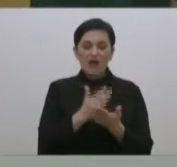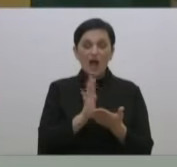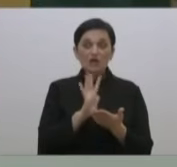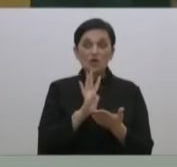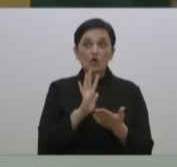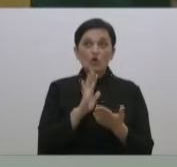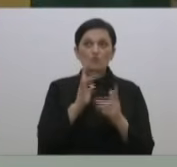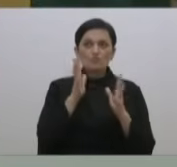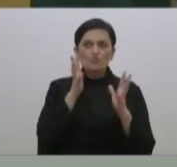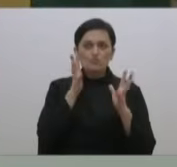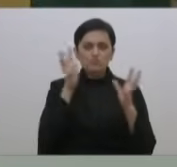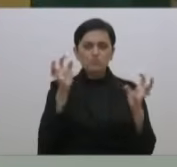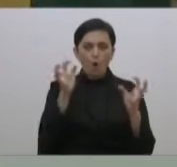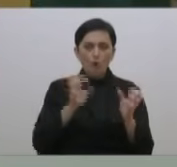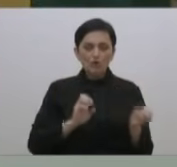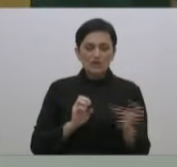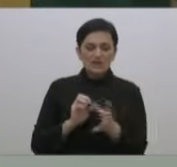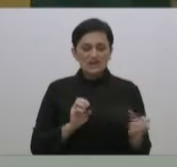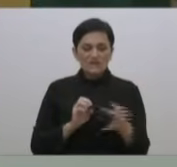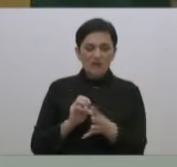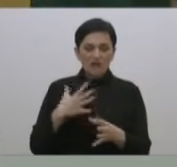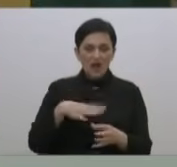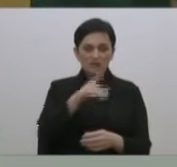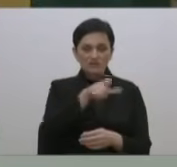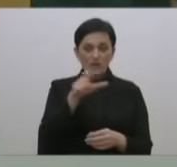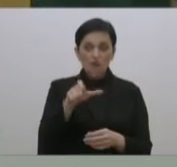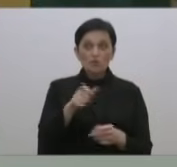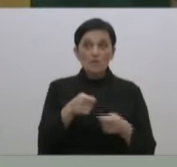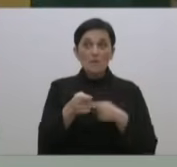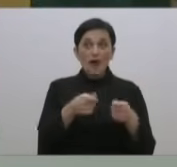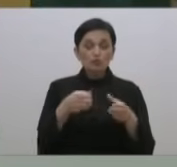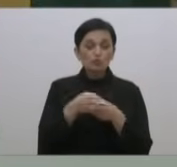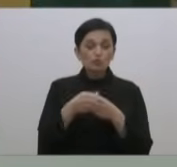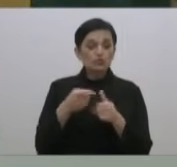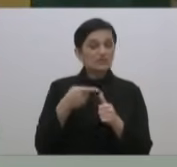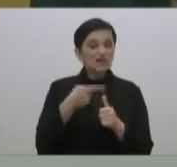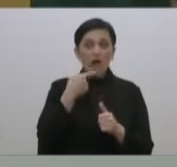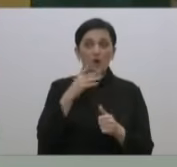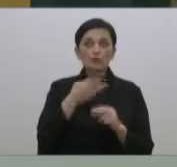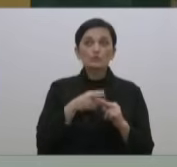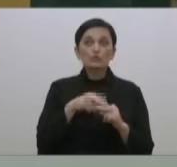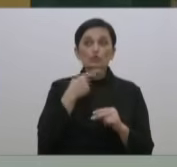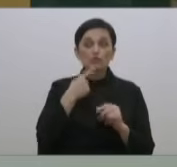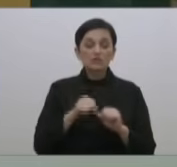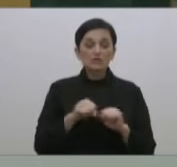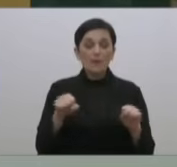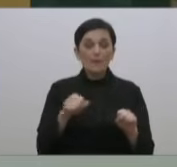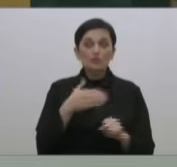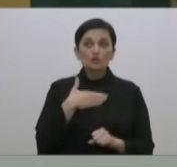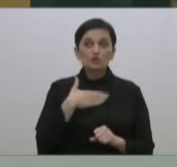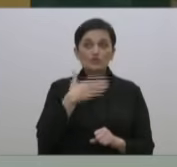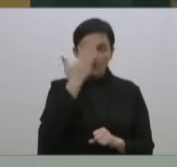semitorum, poroteba-s gvace ce ben, hel și cartul, halx. Hold, martorii gândi să aibă dar la paracop, ha, imi la paracop, tamamat.